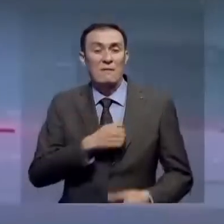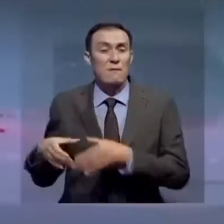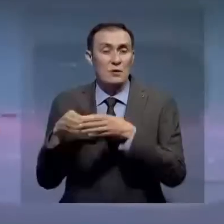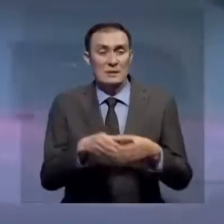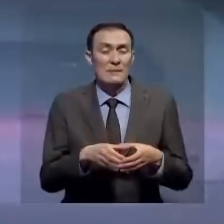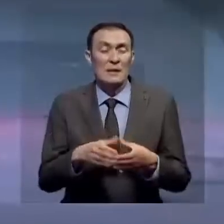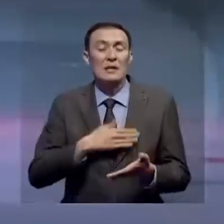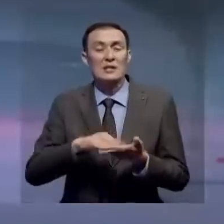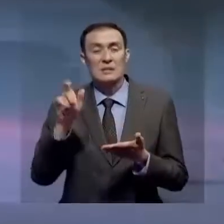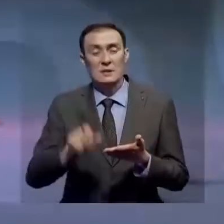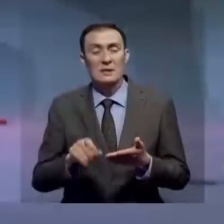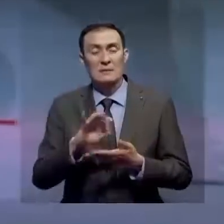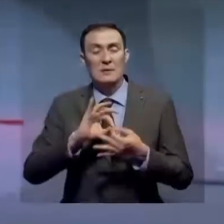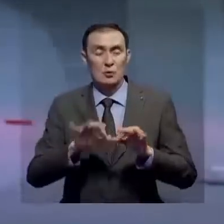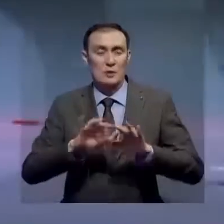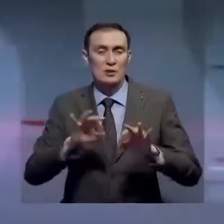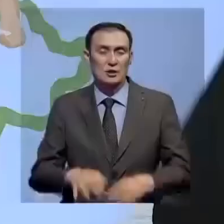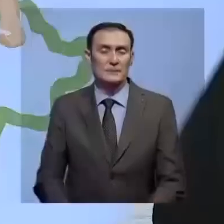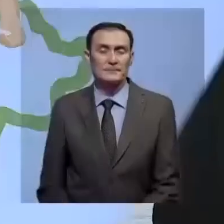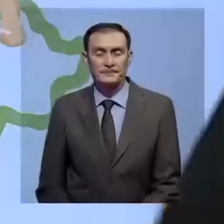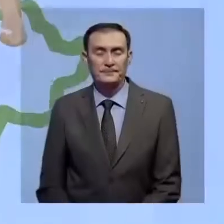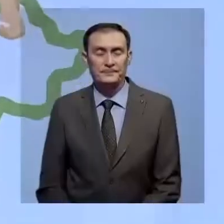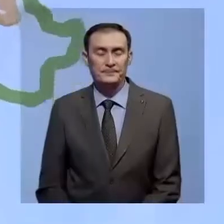войска. Марина Золотарева знает подробности.